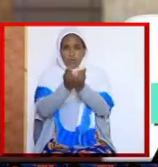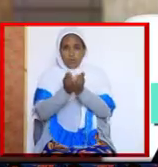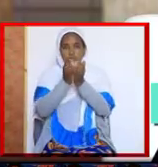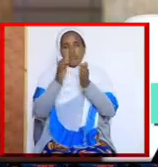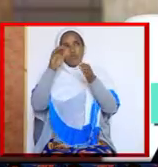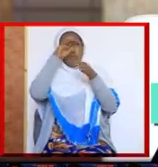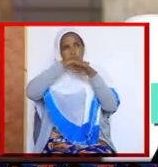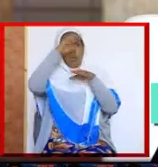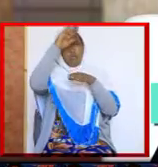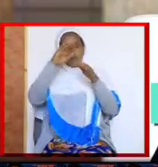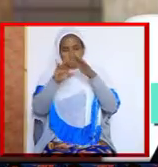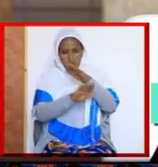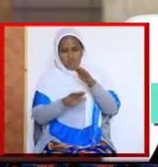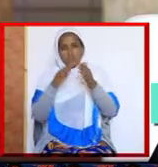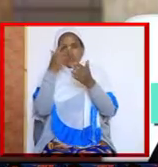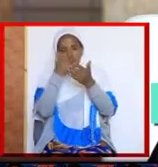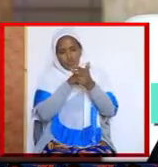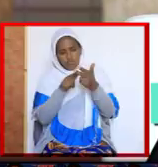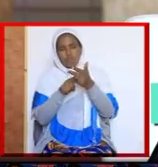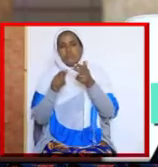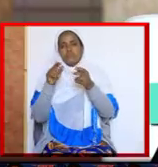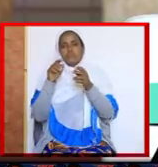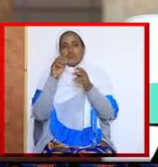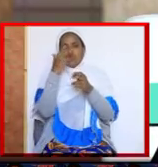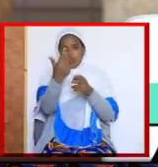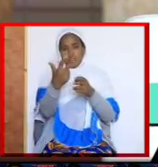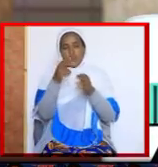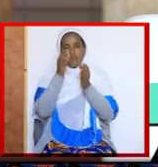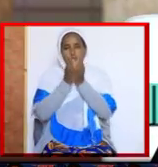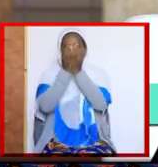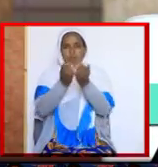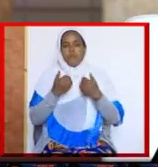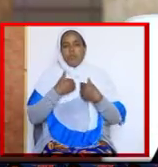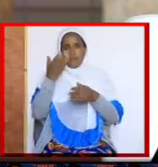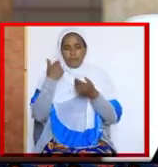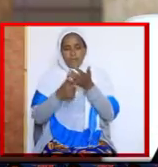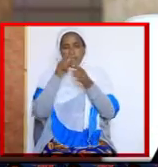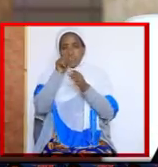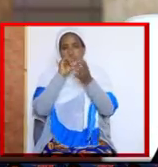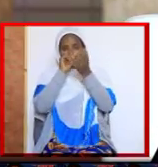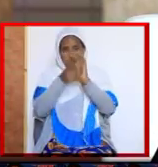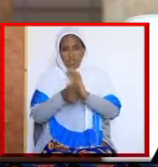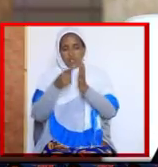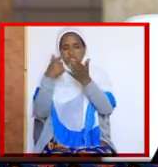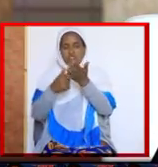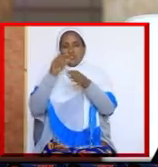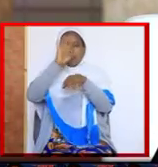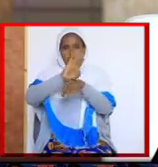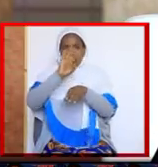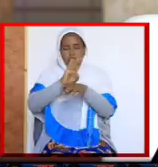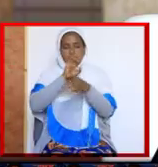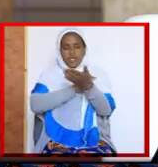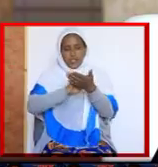በመካከለኛው ክቡዳን እንስሳት፣ በታችኛው ቀሊላን አይዋፋት ነበሩና በዚያች አምሳል እቺም ቤተ መቅደስ ቅድስት ቅኔ